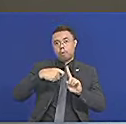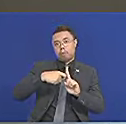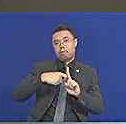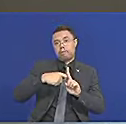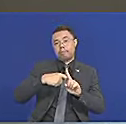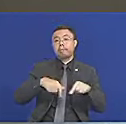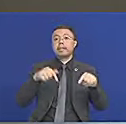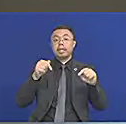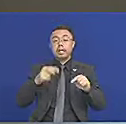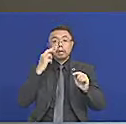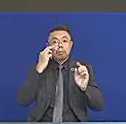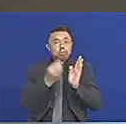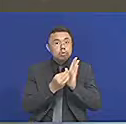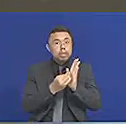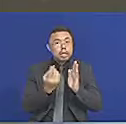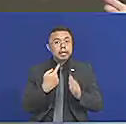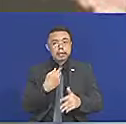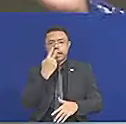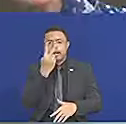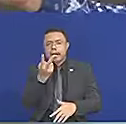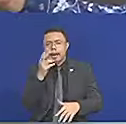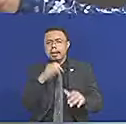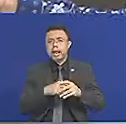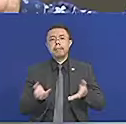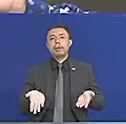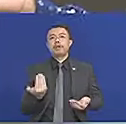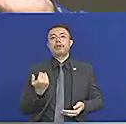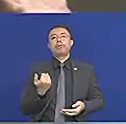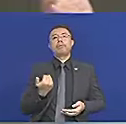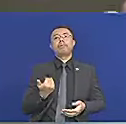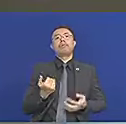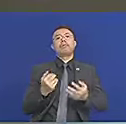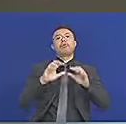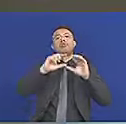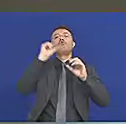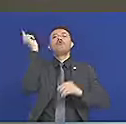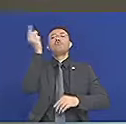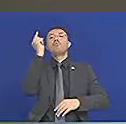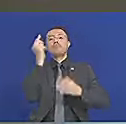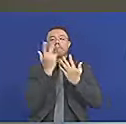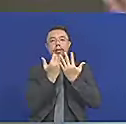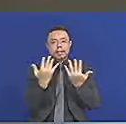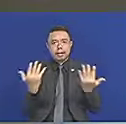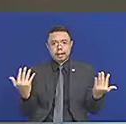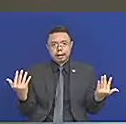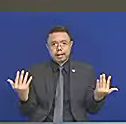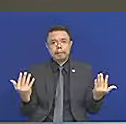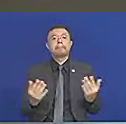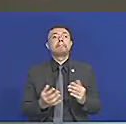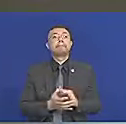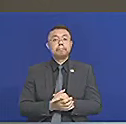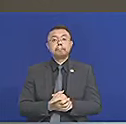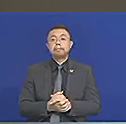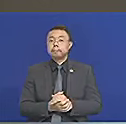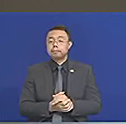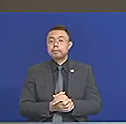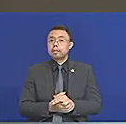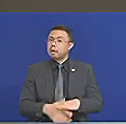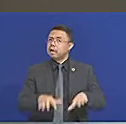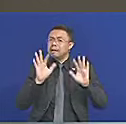Nah, ini fakta yang kita lihat di dalam kehidupan umum di masyarakat, saudara.